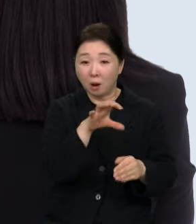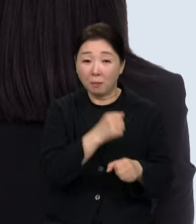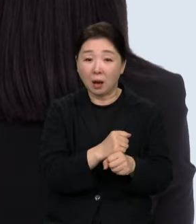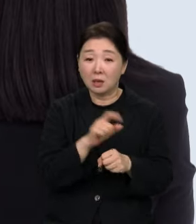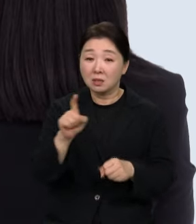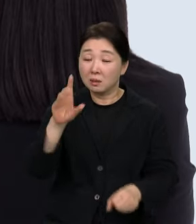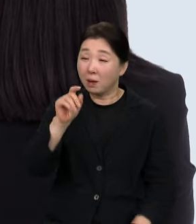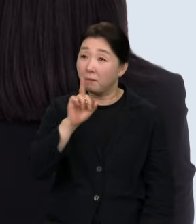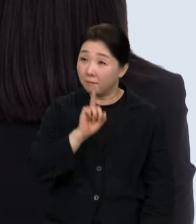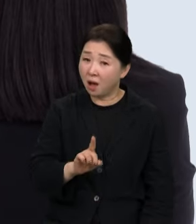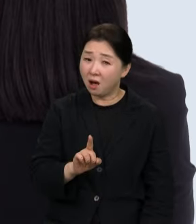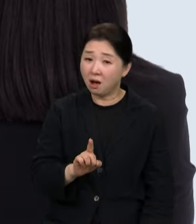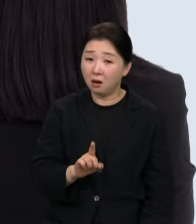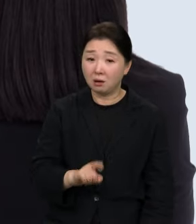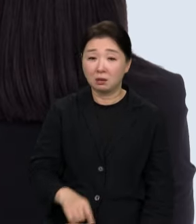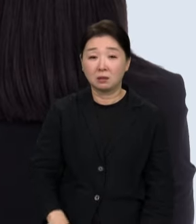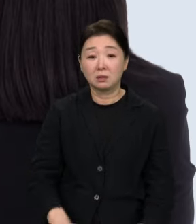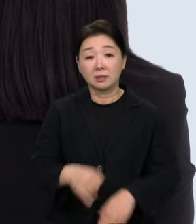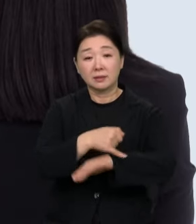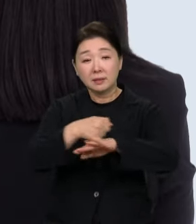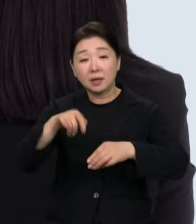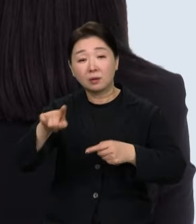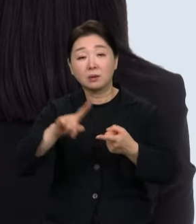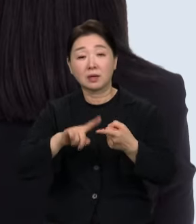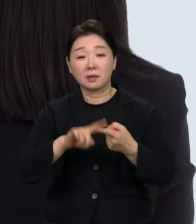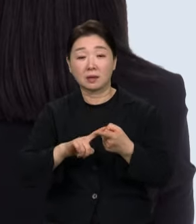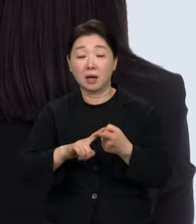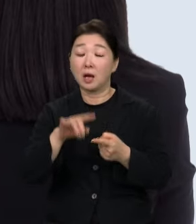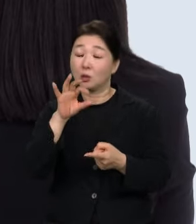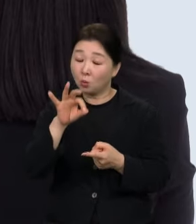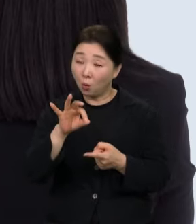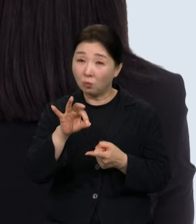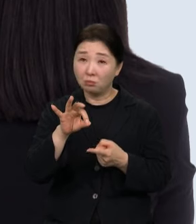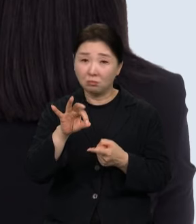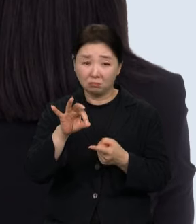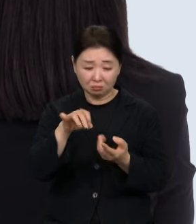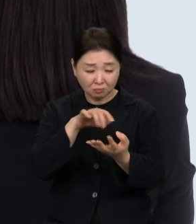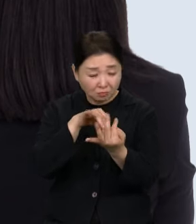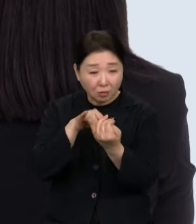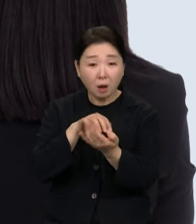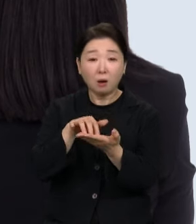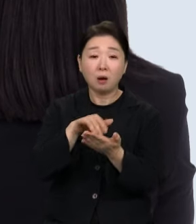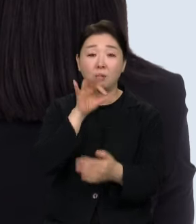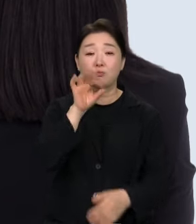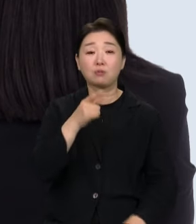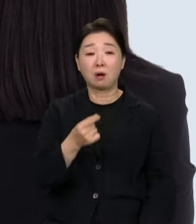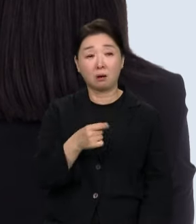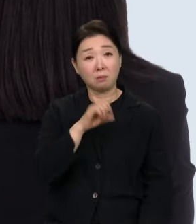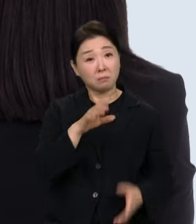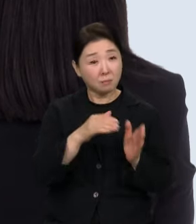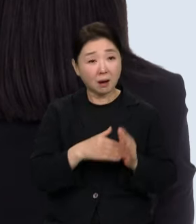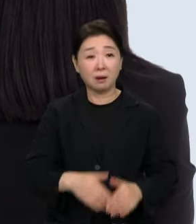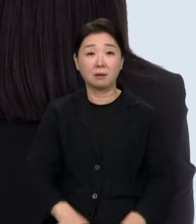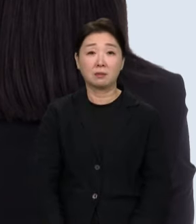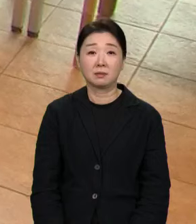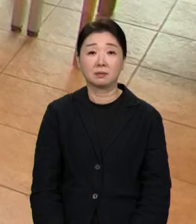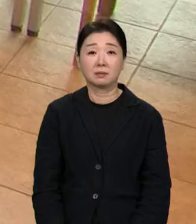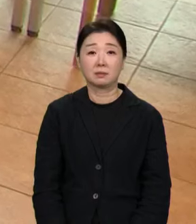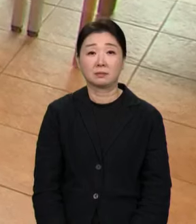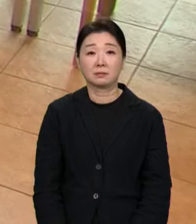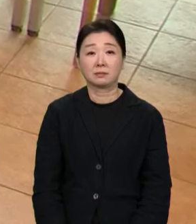10만 원이라고. 기장이라는 것 자체가 뭐 금액으로 매길 수 없는 그런 쪽이라고 예술 쪽이라고 다들 말을